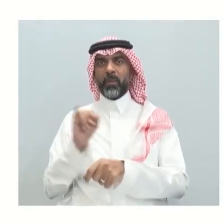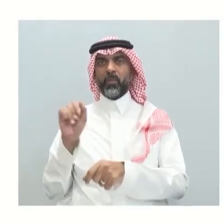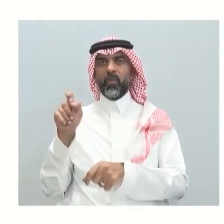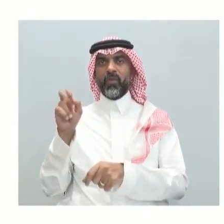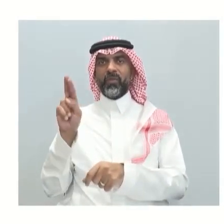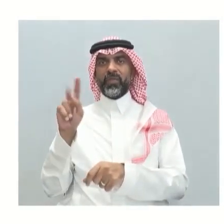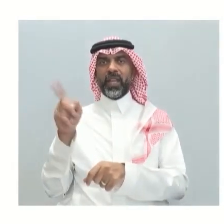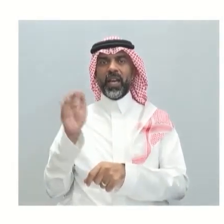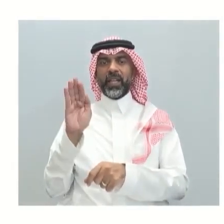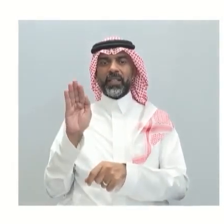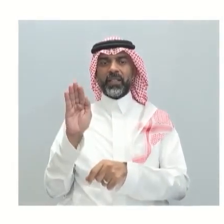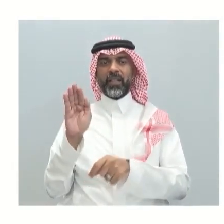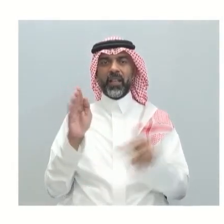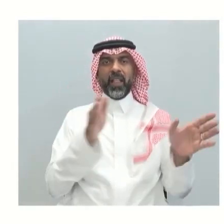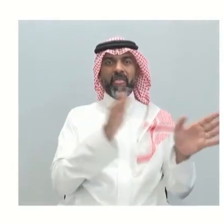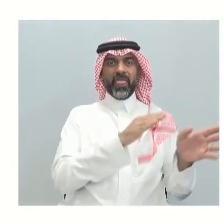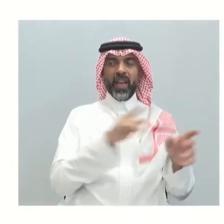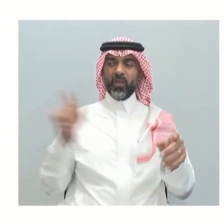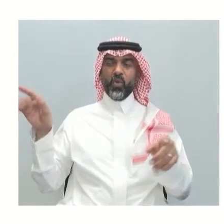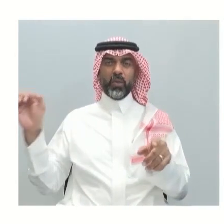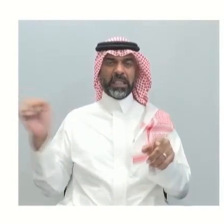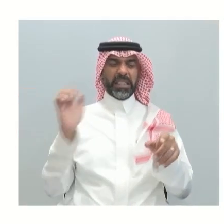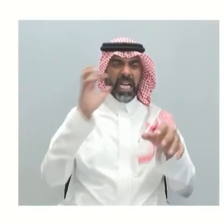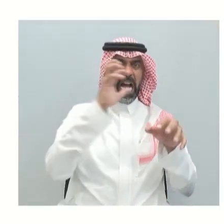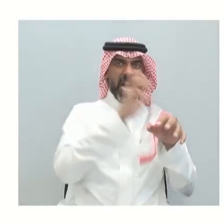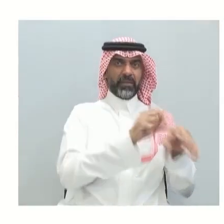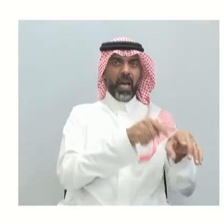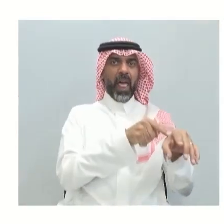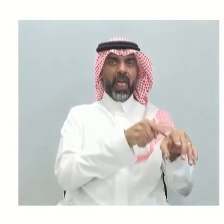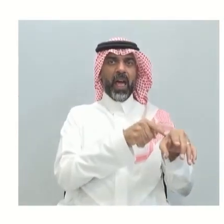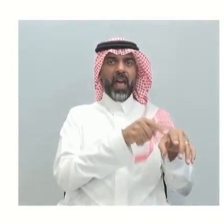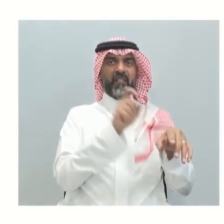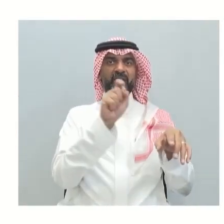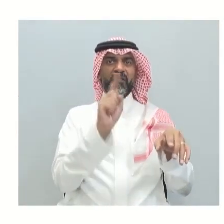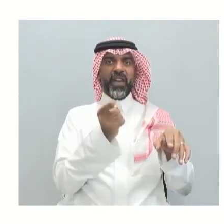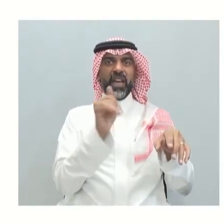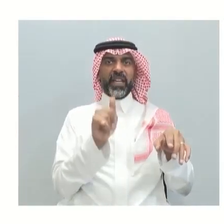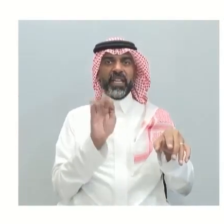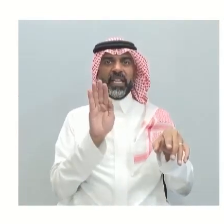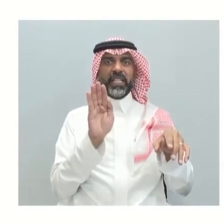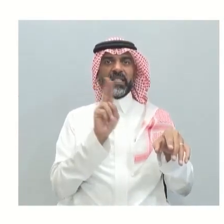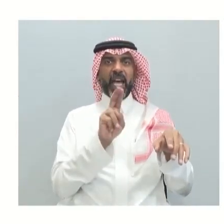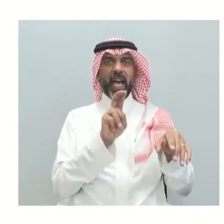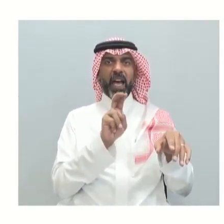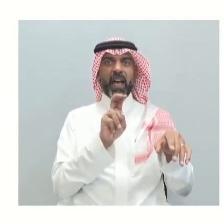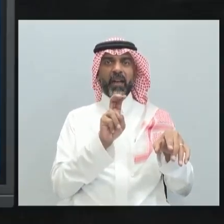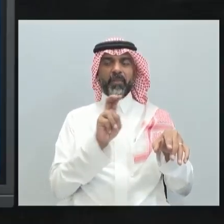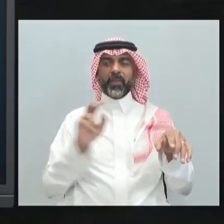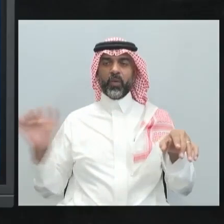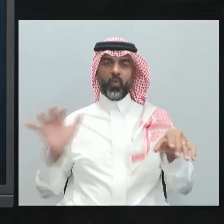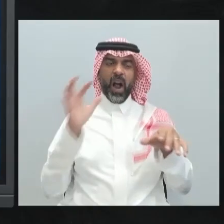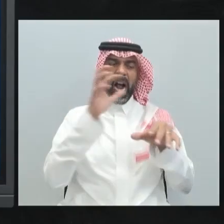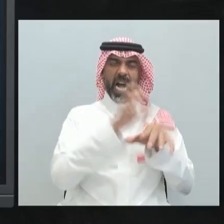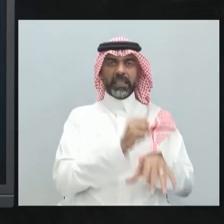حي اخر نسميها فريسه وذكرنا وركزنا بان الافتراس ليس حكرا ليس حصرا للضوي للسباع